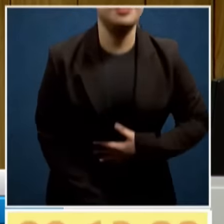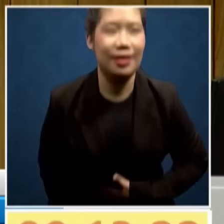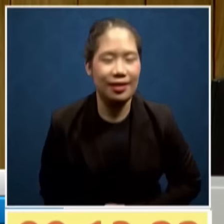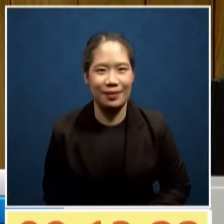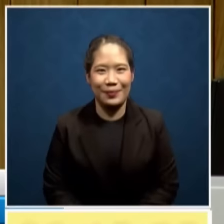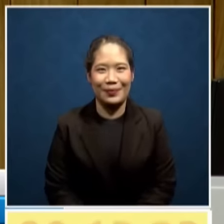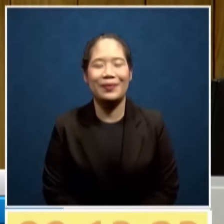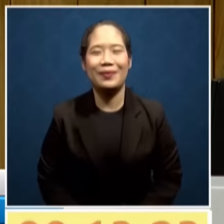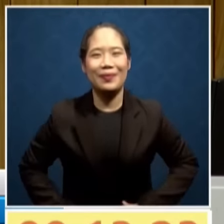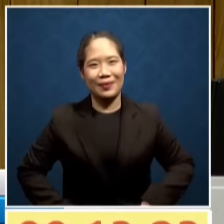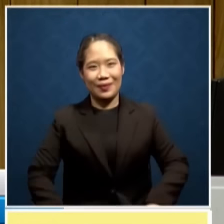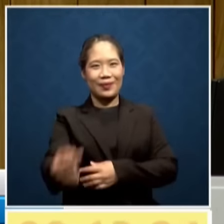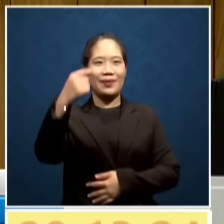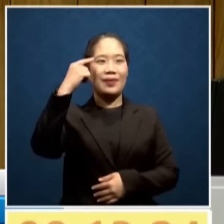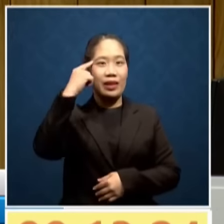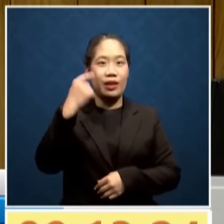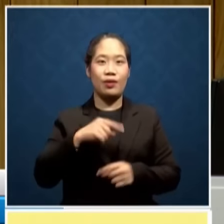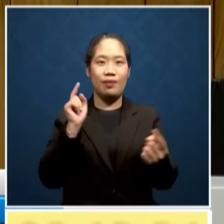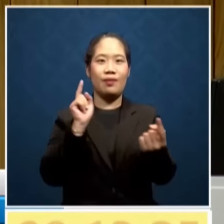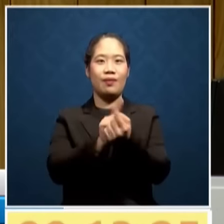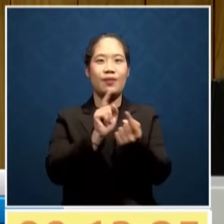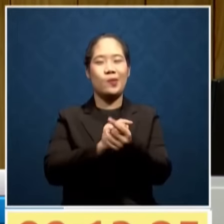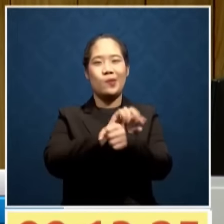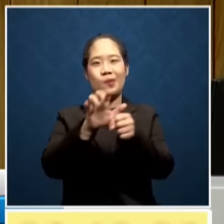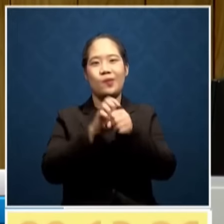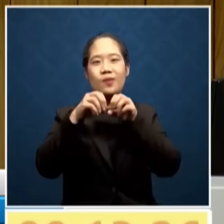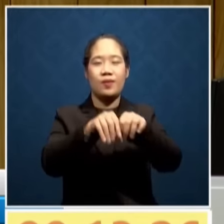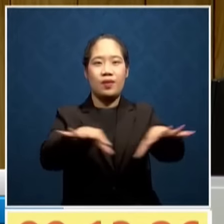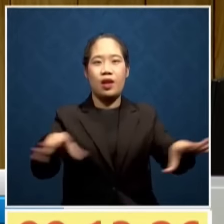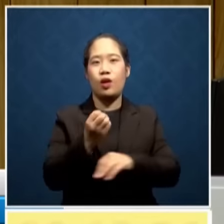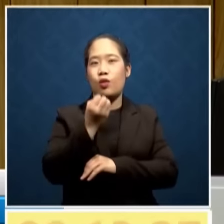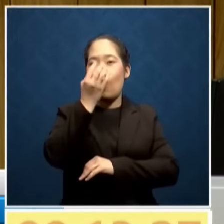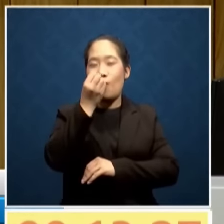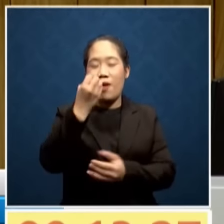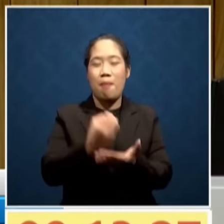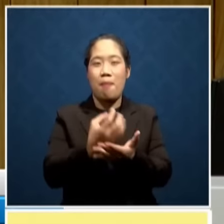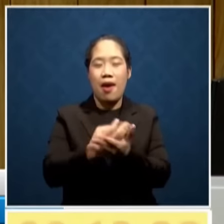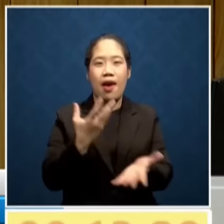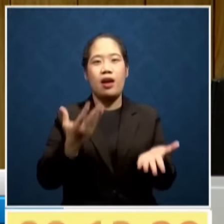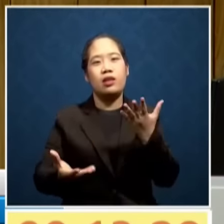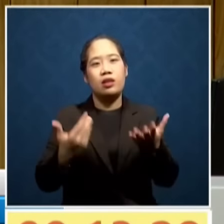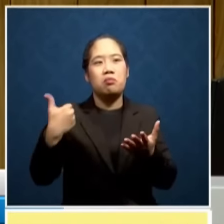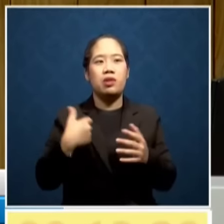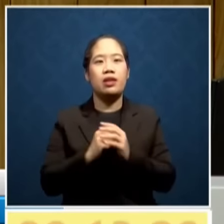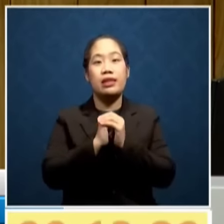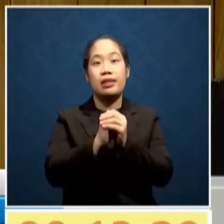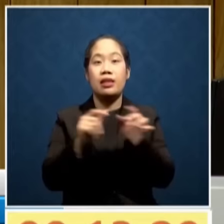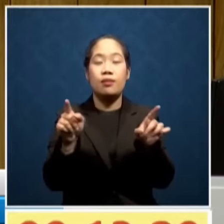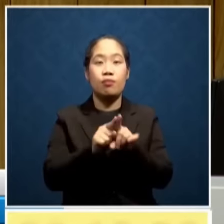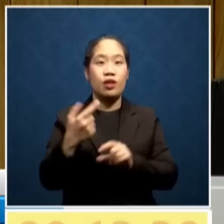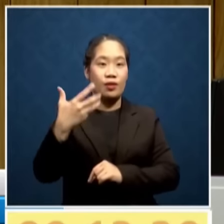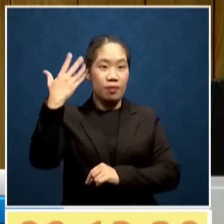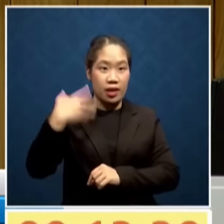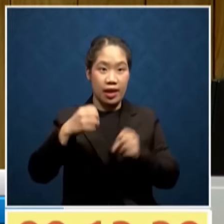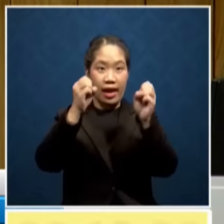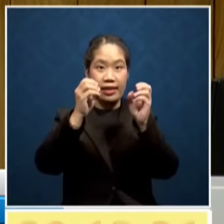จะแย่อยู่แล้วมันจะเจ๊งมันเจอโควิดแล้วมาเจอดอกเบี้ยแพงมาเจออะไรเรื่องมาเจอเรื่องจีนด้วยเหมือนที่ท่านอาจารย์